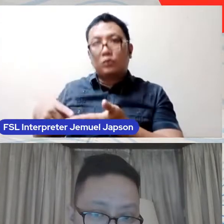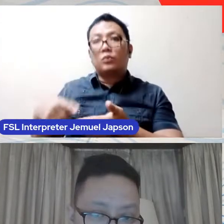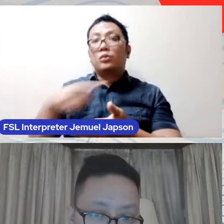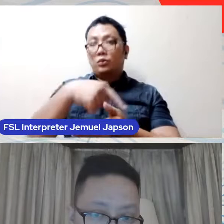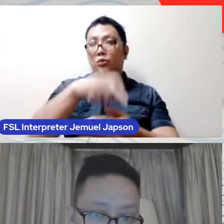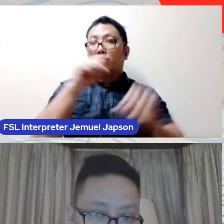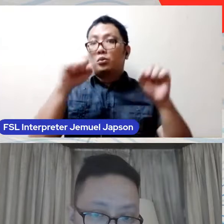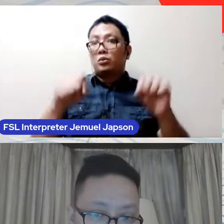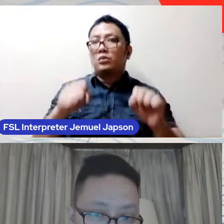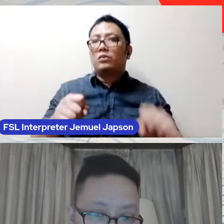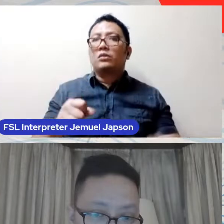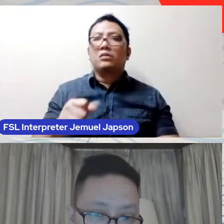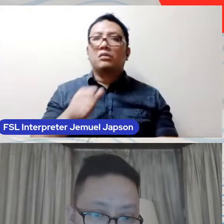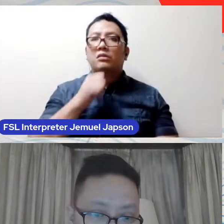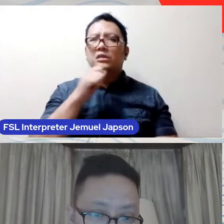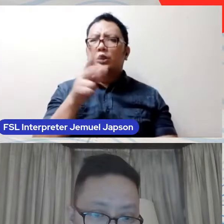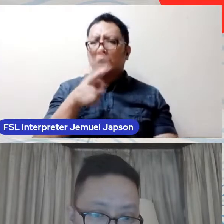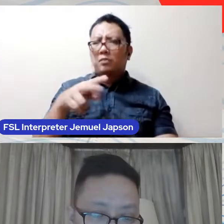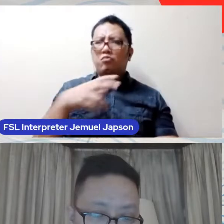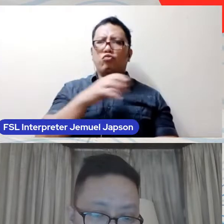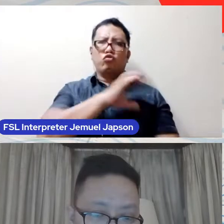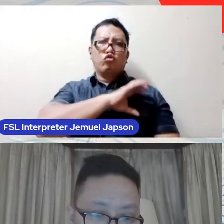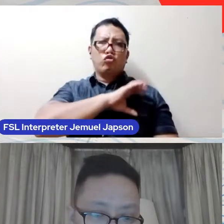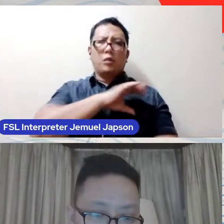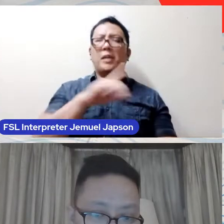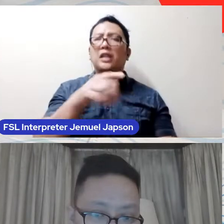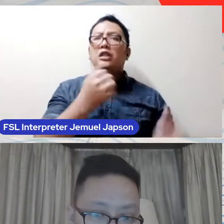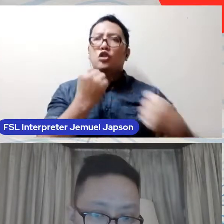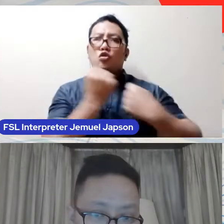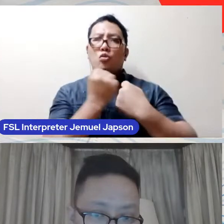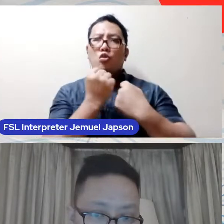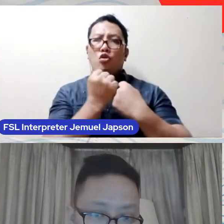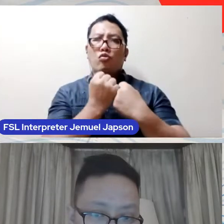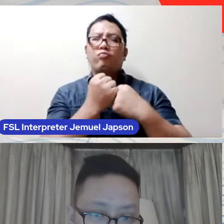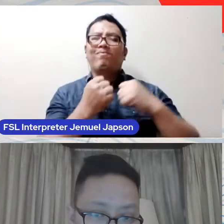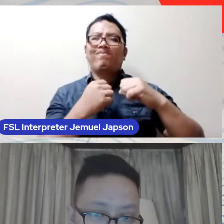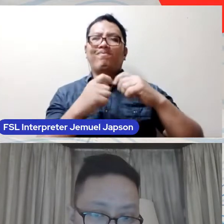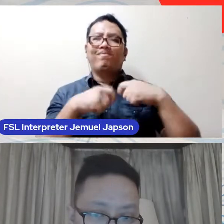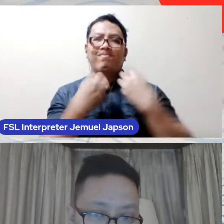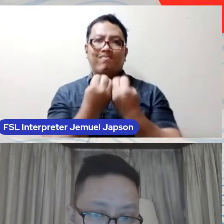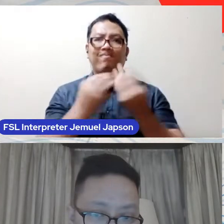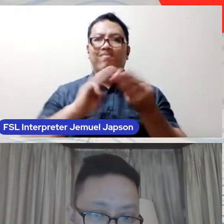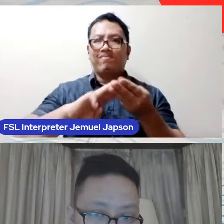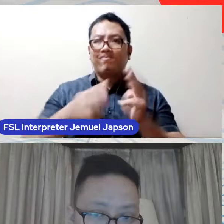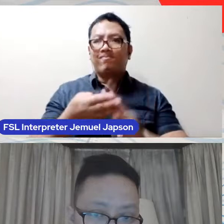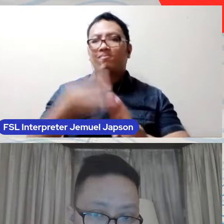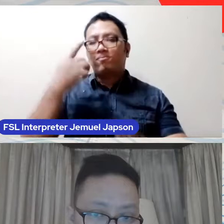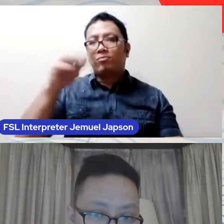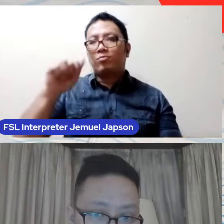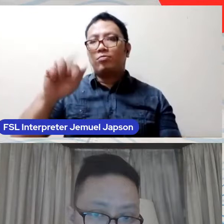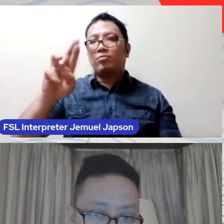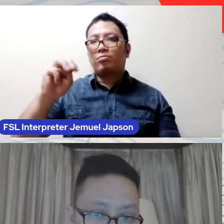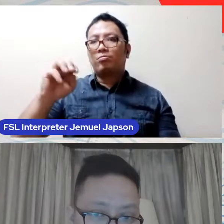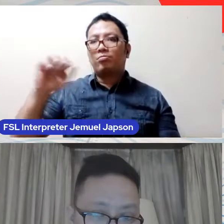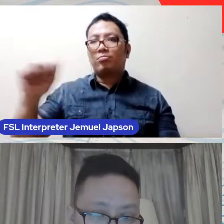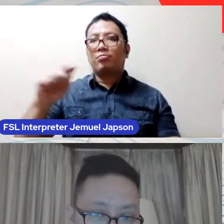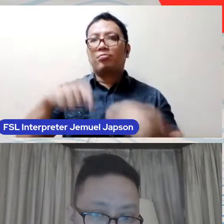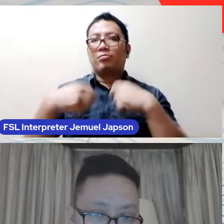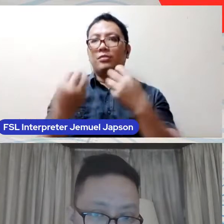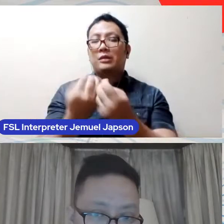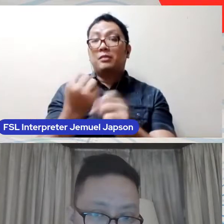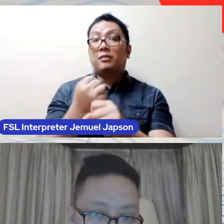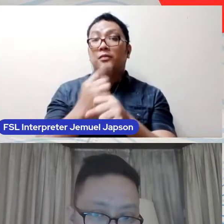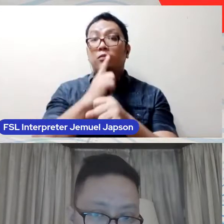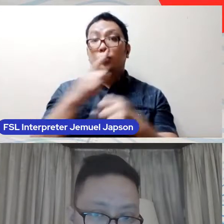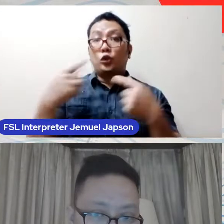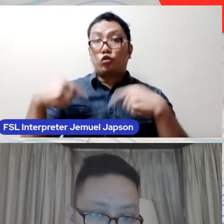hindi naman po magpupulis, pero sila po ay kaagapay at ka-teammate po ng RMA team para po ma-ensure na habang ginagawa